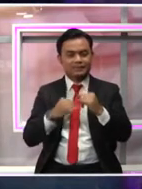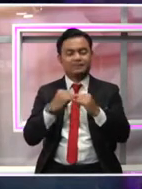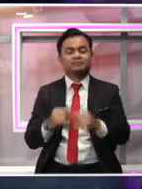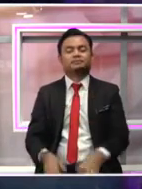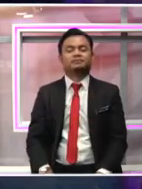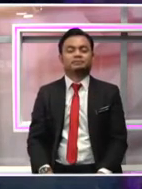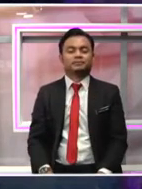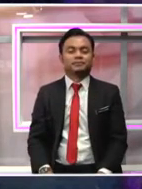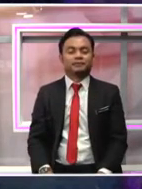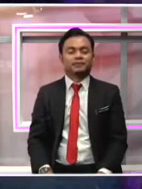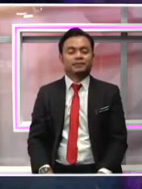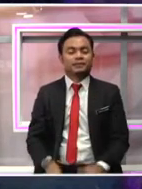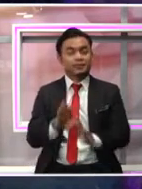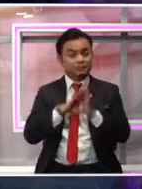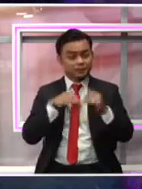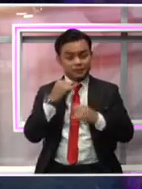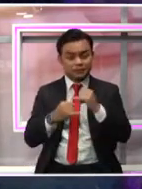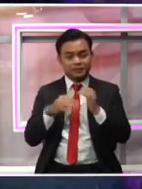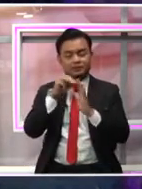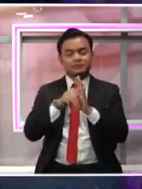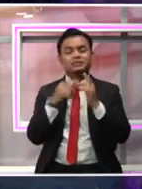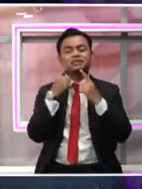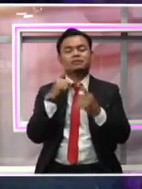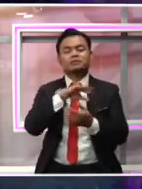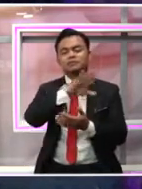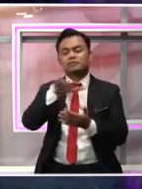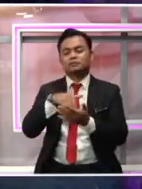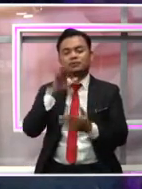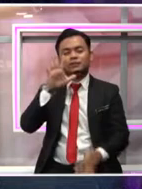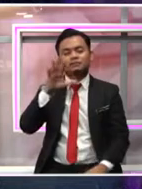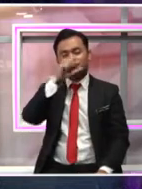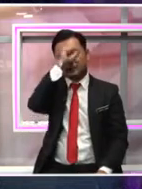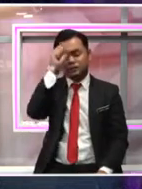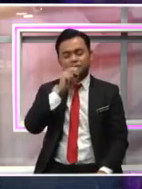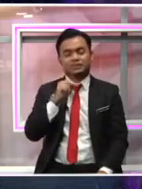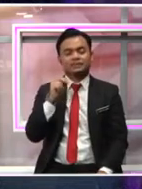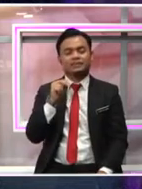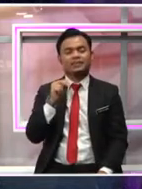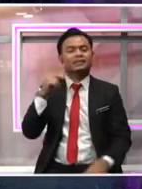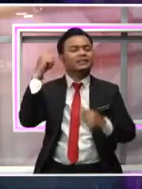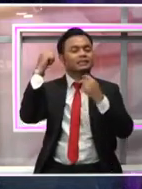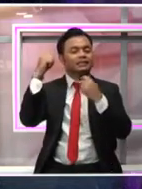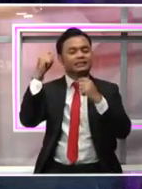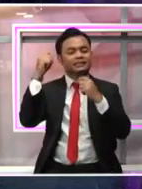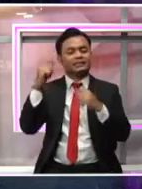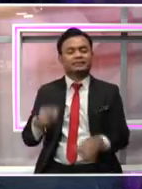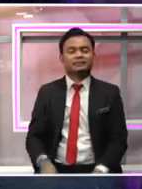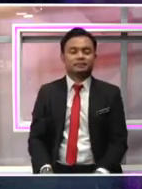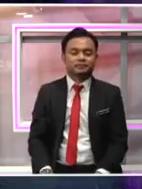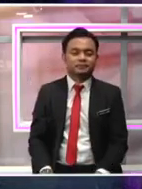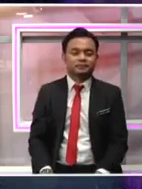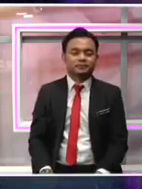anak murid berjaya menjawab ke-55 soale ane tanahnya kepada ini sarannya dan cuma Kaze